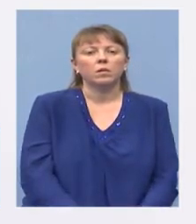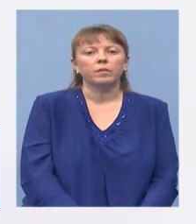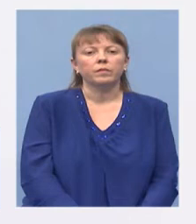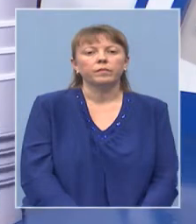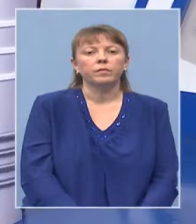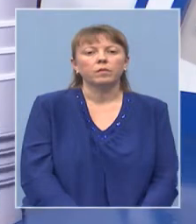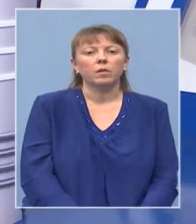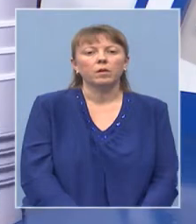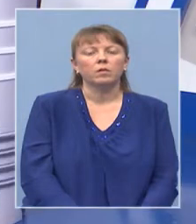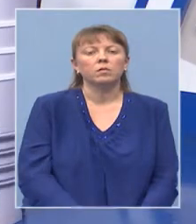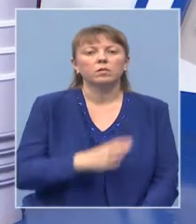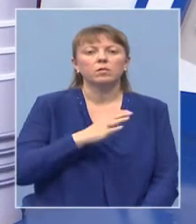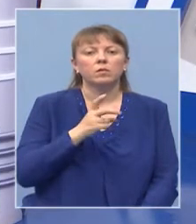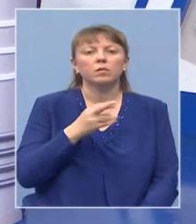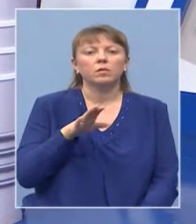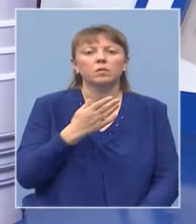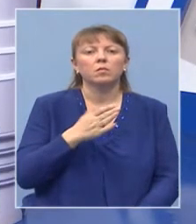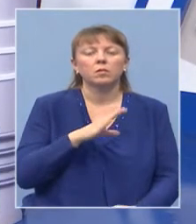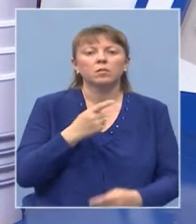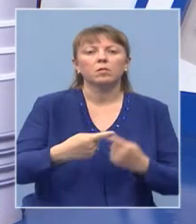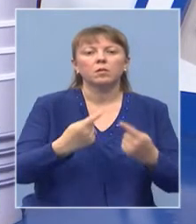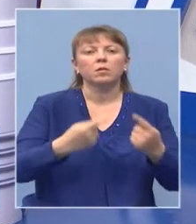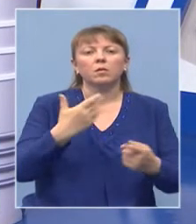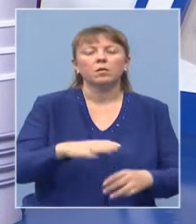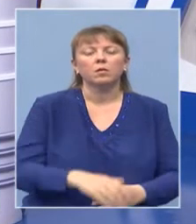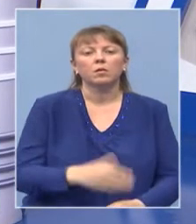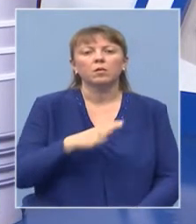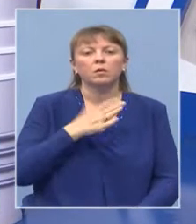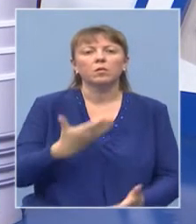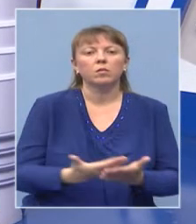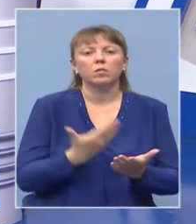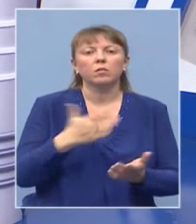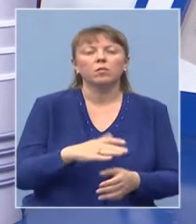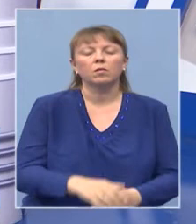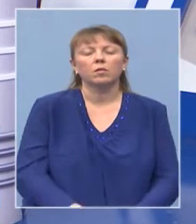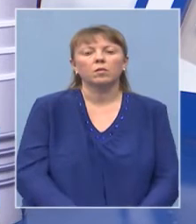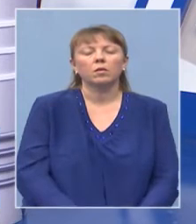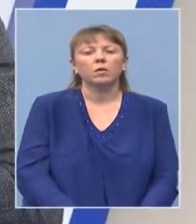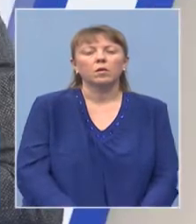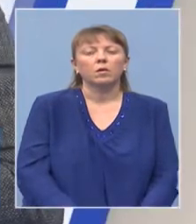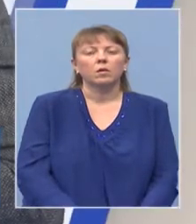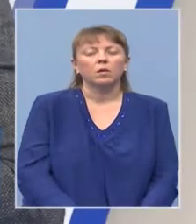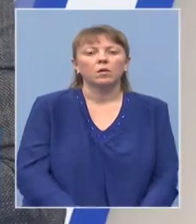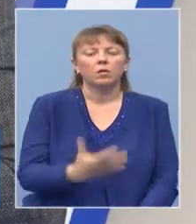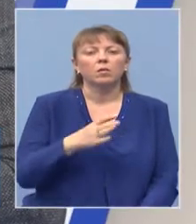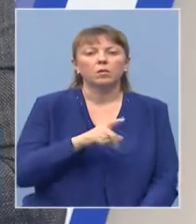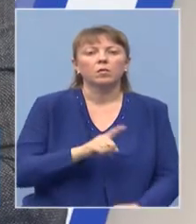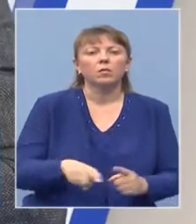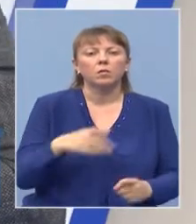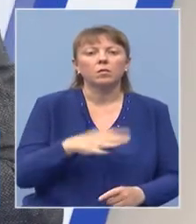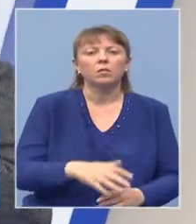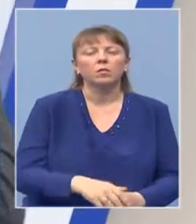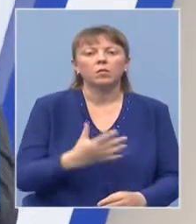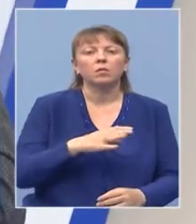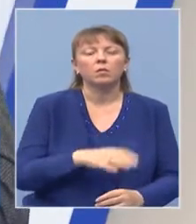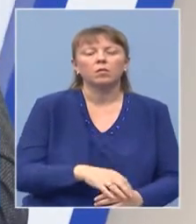и какое-то сарафанное радио отчасти, то есть люди передают друг другу, что появилось нового. Наверное, вы тоже это оцениваете, да? Да, совершенно верно. Плюс